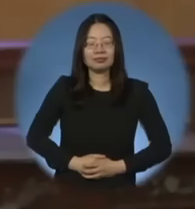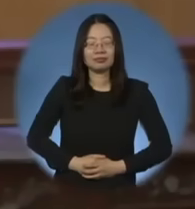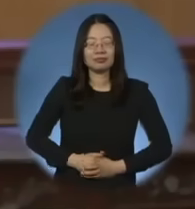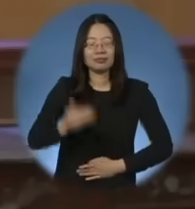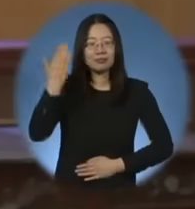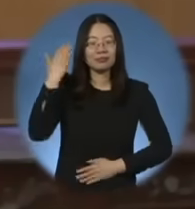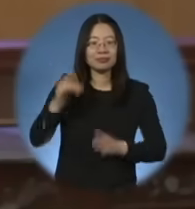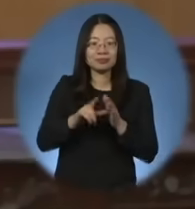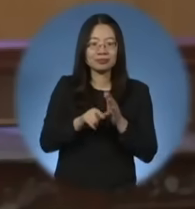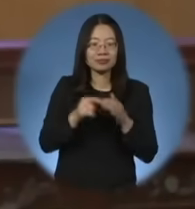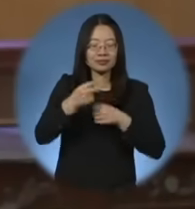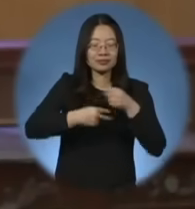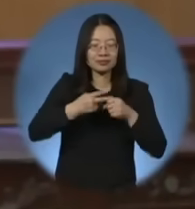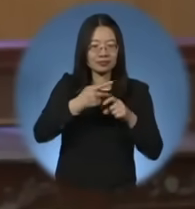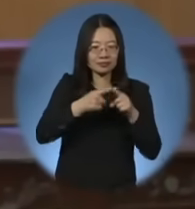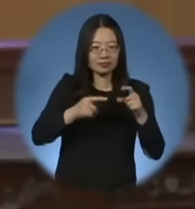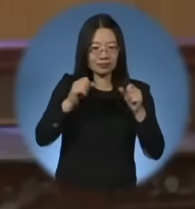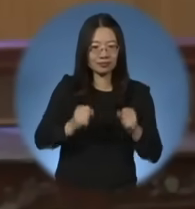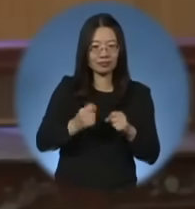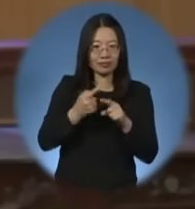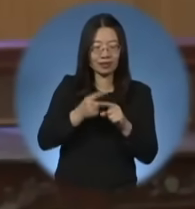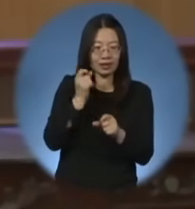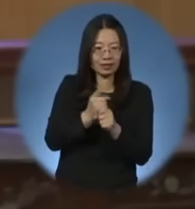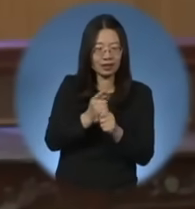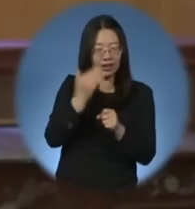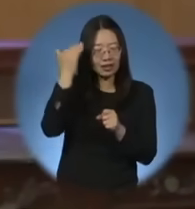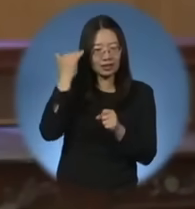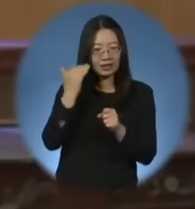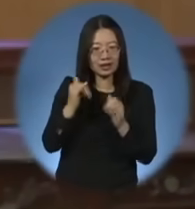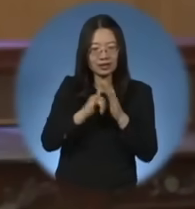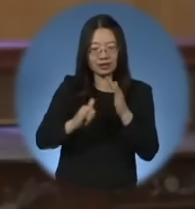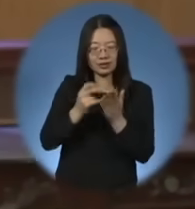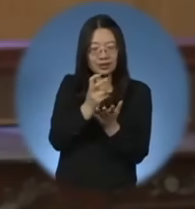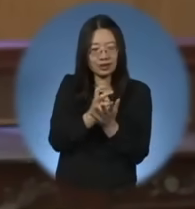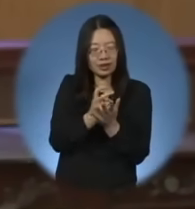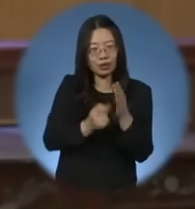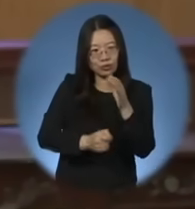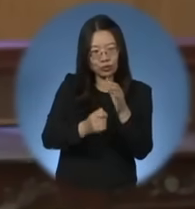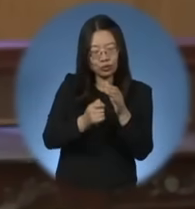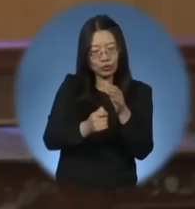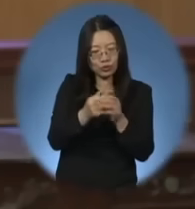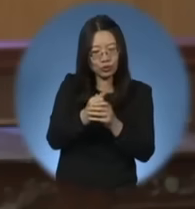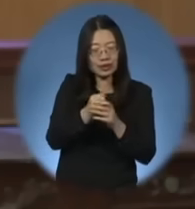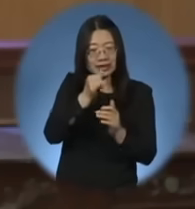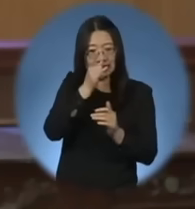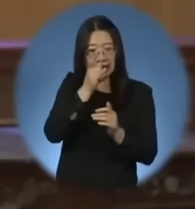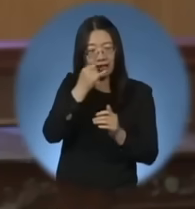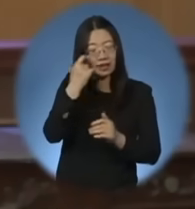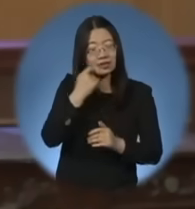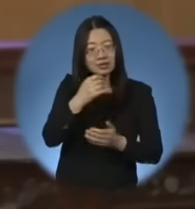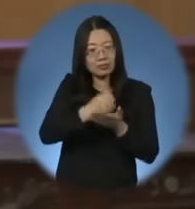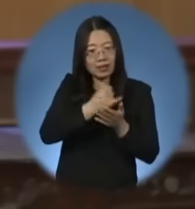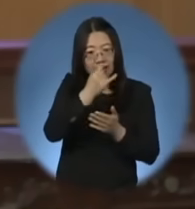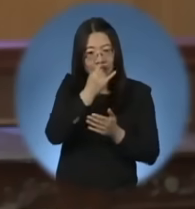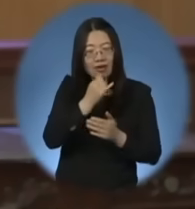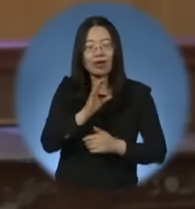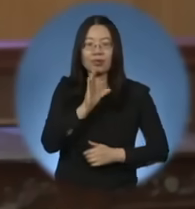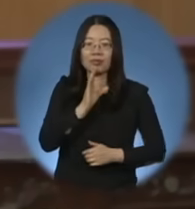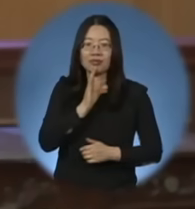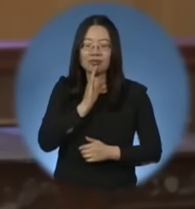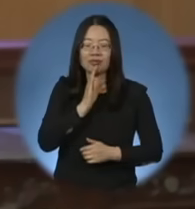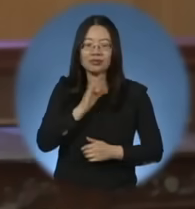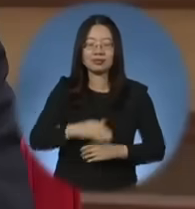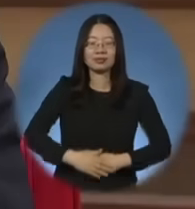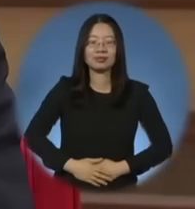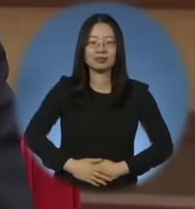그리고 그 시절 2년반 계시면서 이미 한국의 가족 제도가 매우 독특하구나 이런 느낌을 받으셨어요 그 당시에